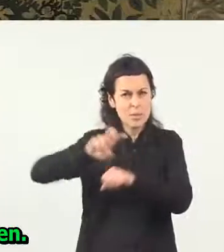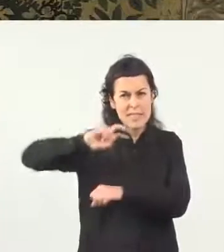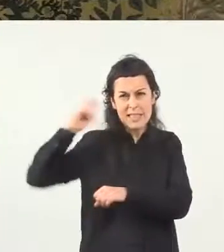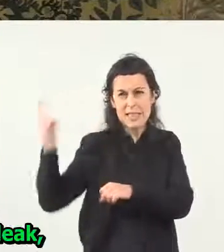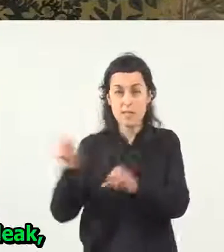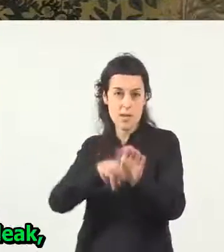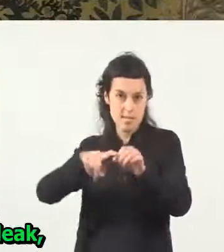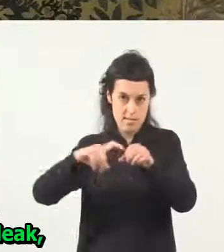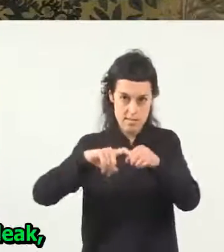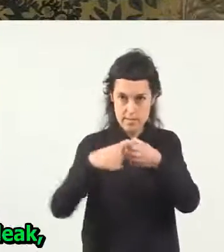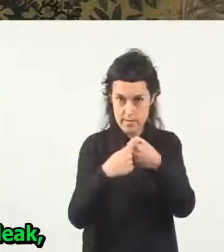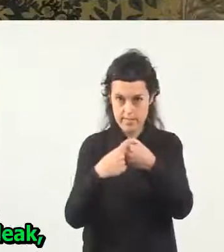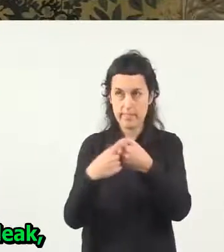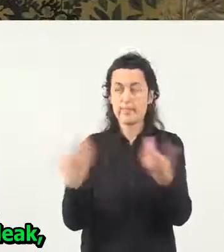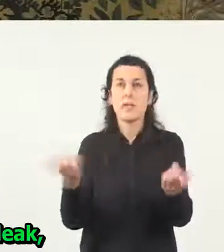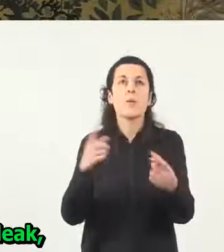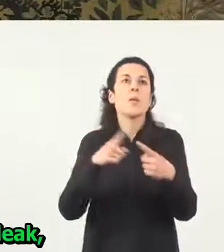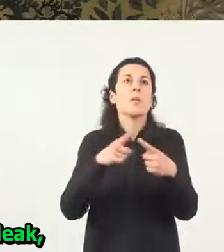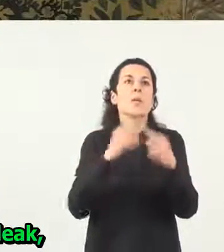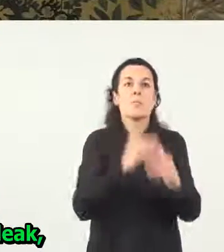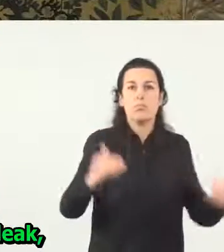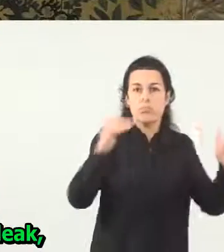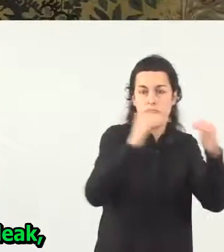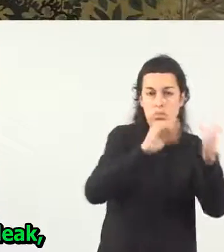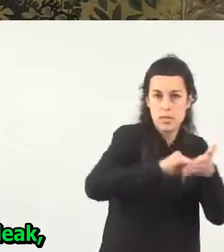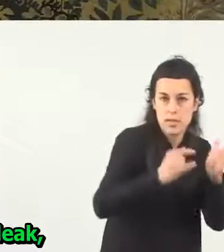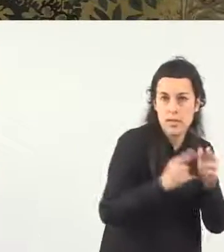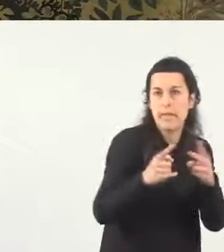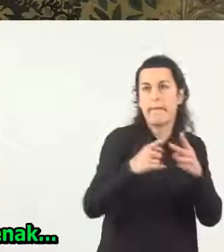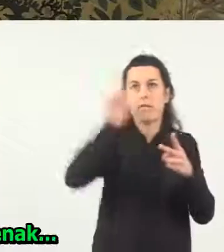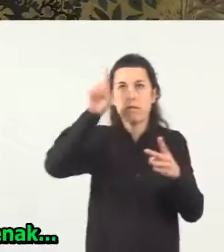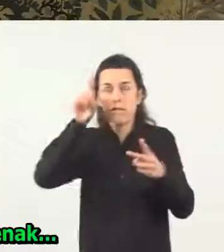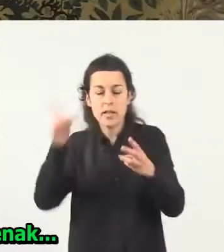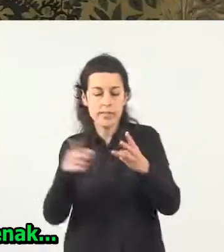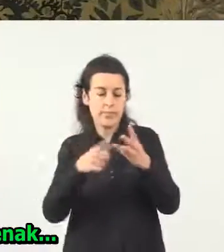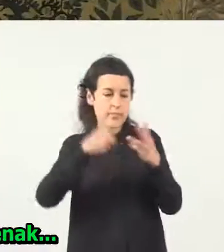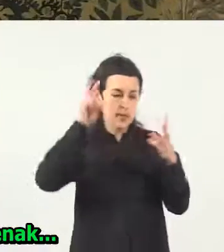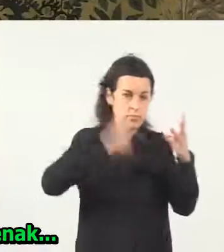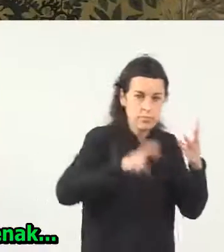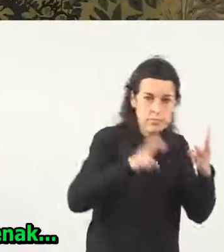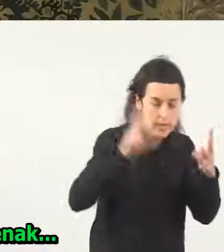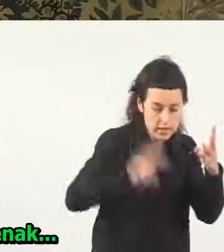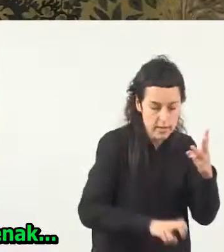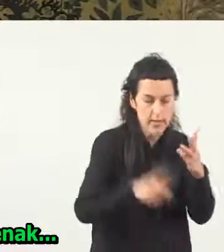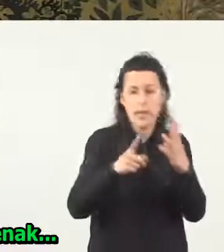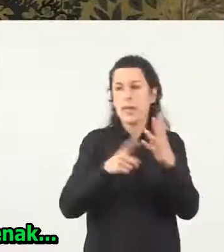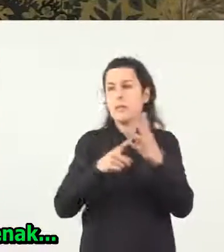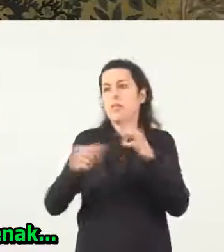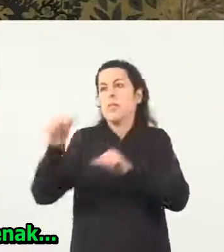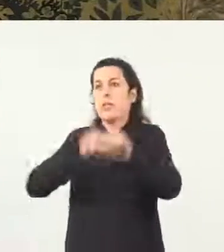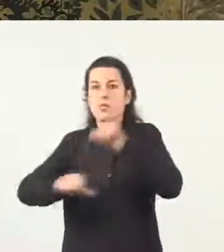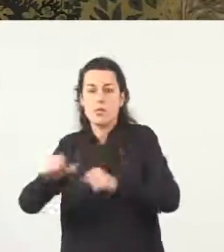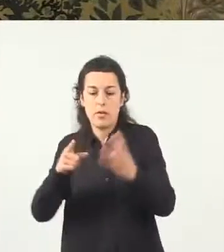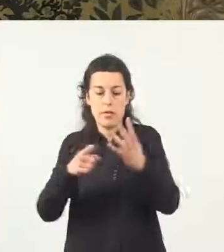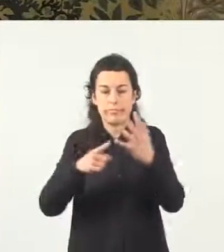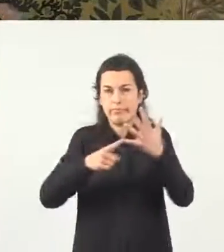dauden. Daude berdintasun teknikariak, daude irakasleak, daude ikertzaileak, daude elkartetakoak, daude emakumeak feministak ez direnak,